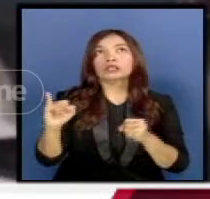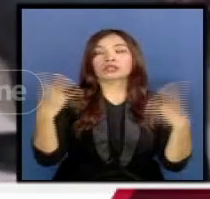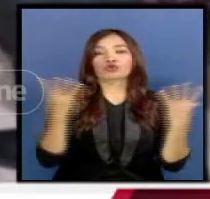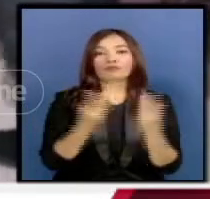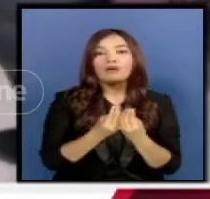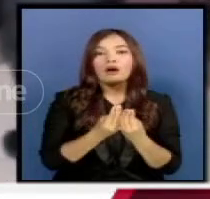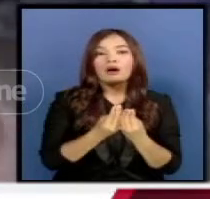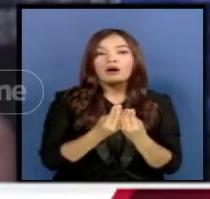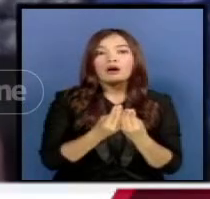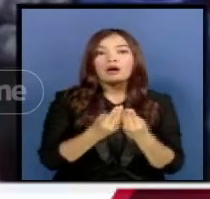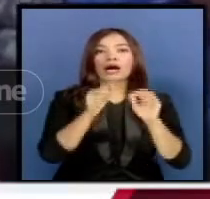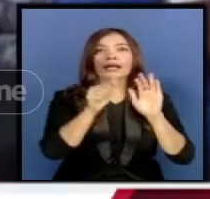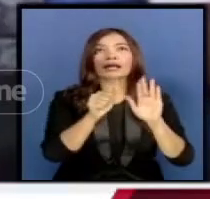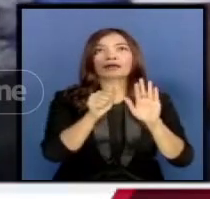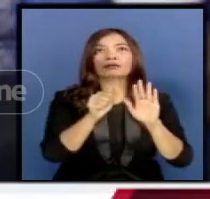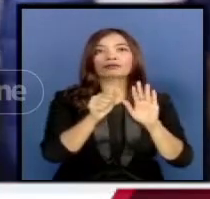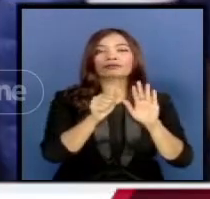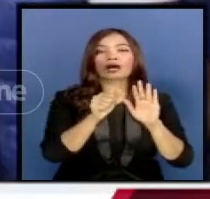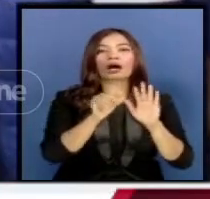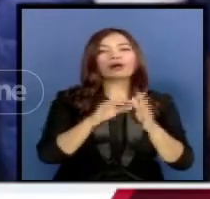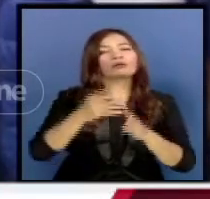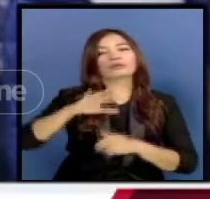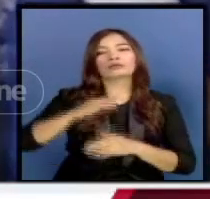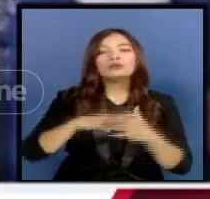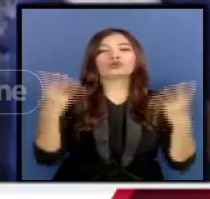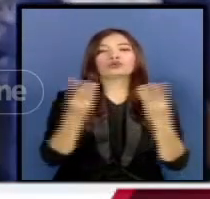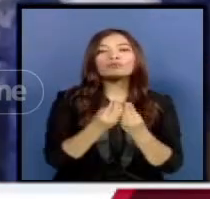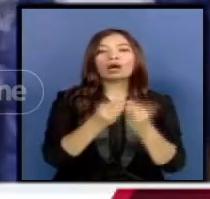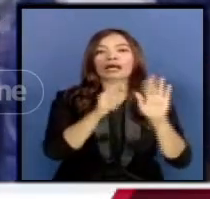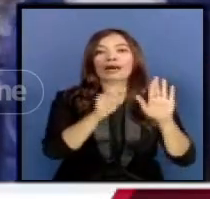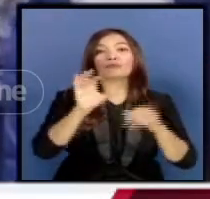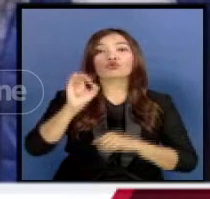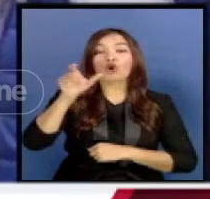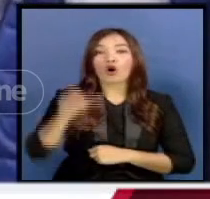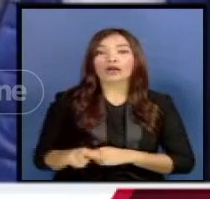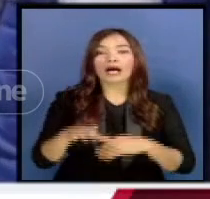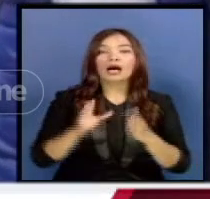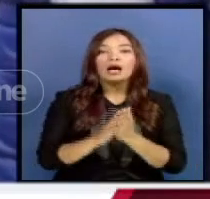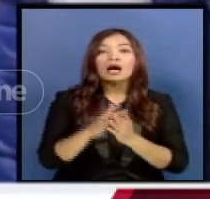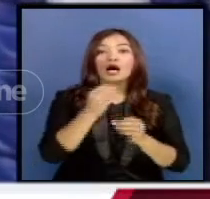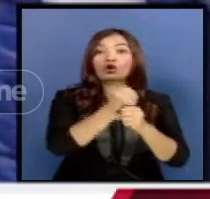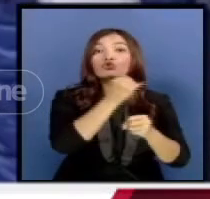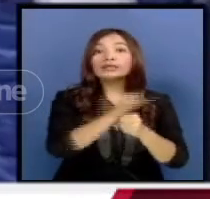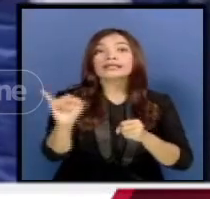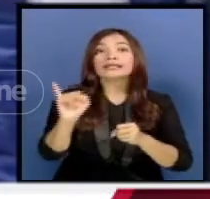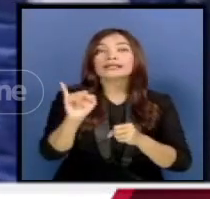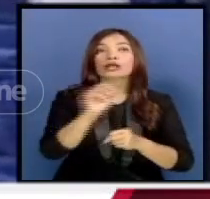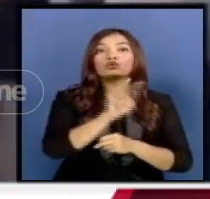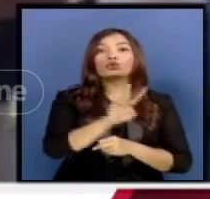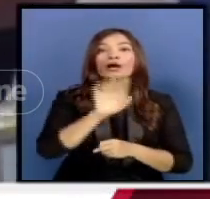sekitar 60-an orang dengan kerugian daripada para korban sebanyak